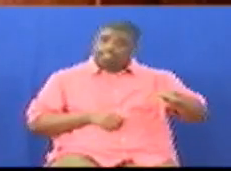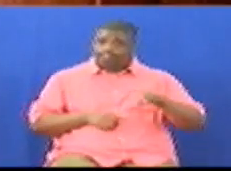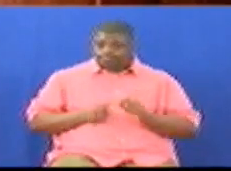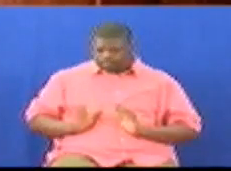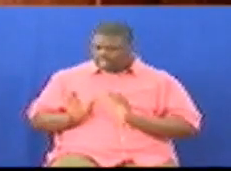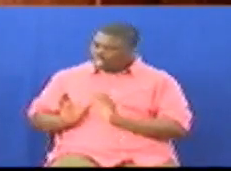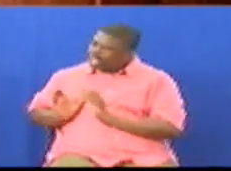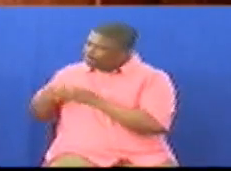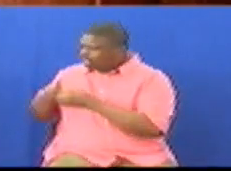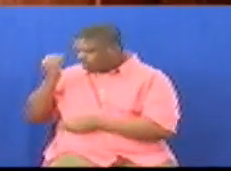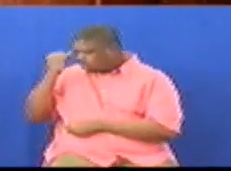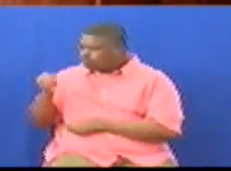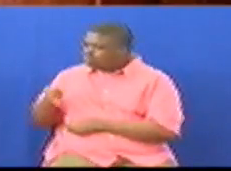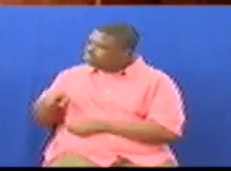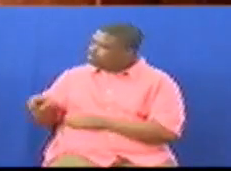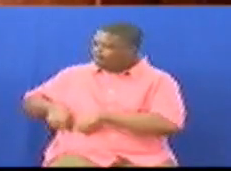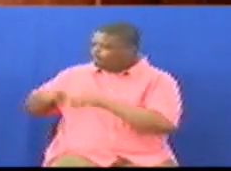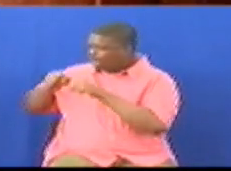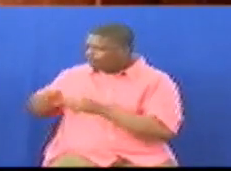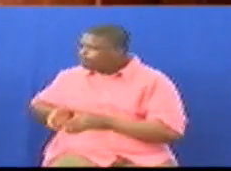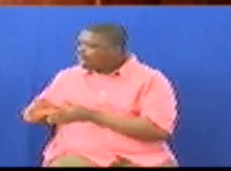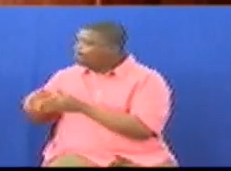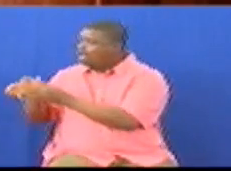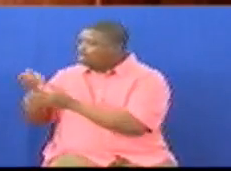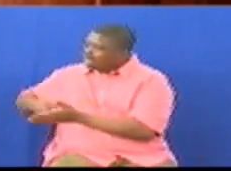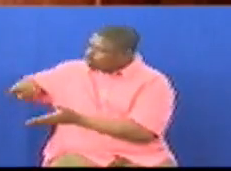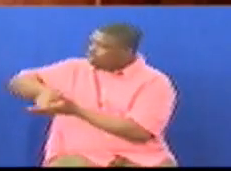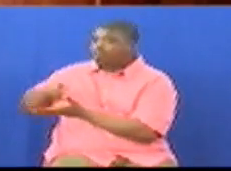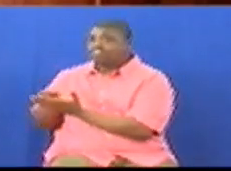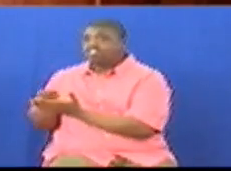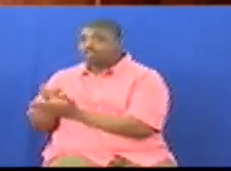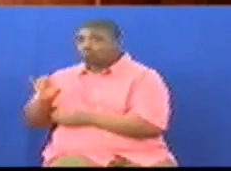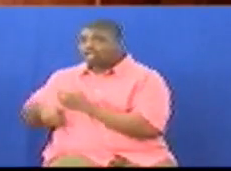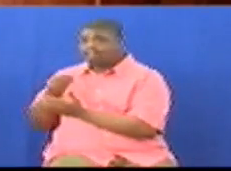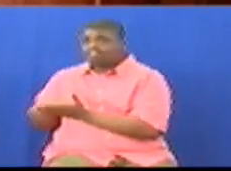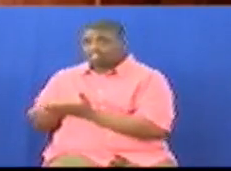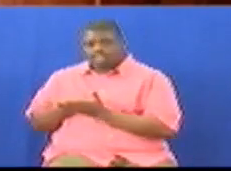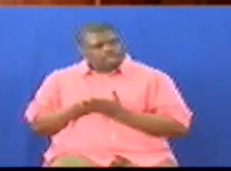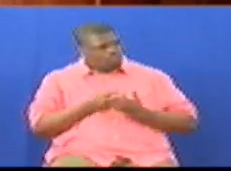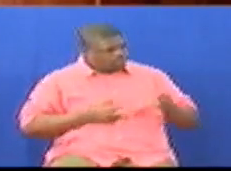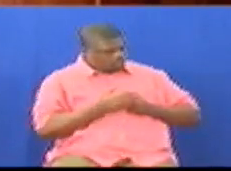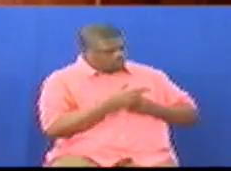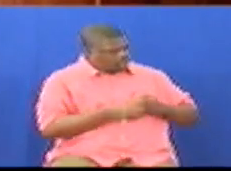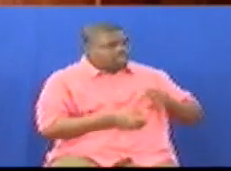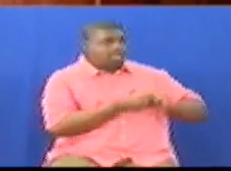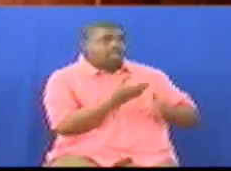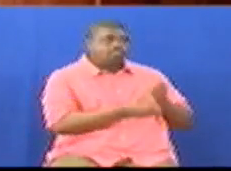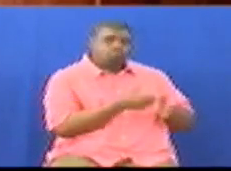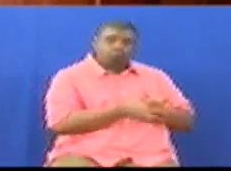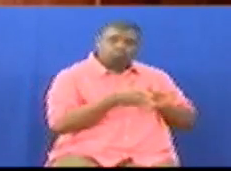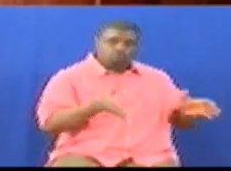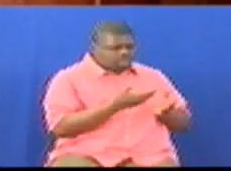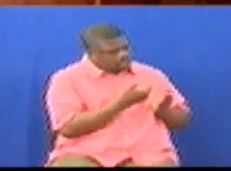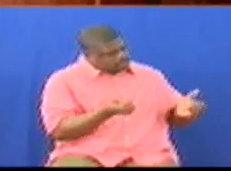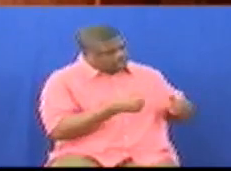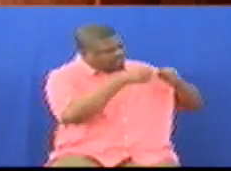Tarura iongezewe fedha hata kiasi hata hasa katika mwaka huu wa fedha ili kukabiliana na uharibifu mkubwa uliosababishwa na mvua ambazo zimekuwa